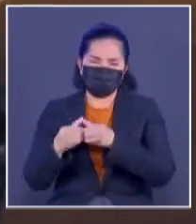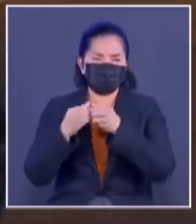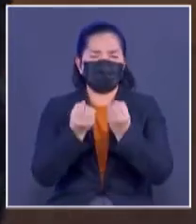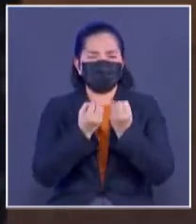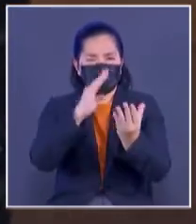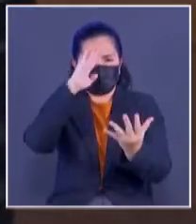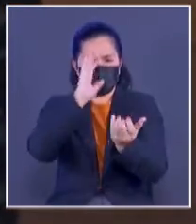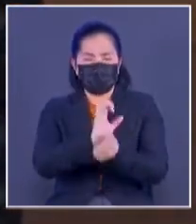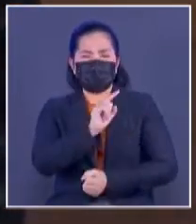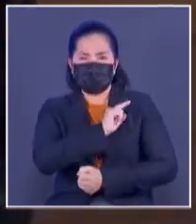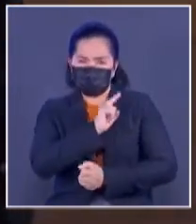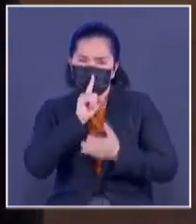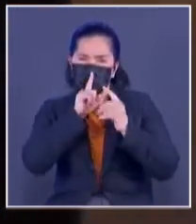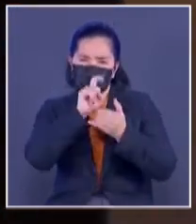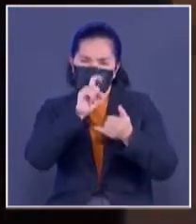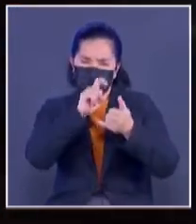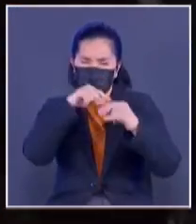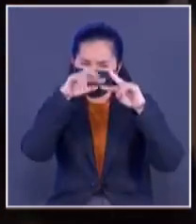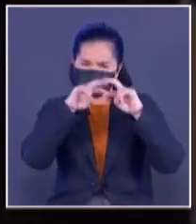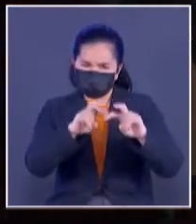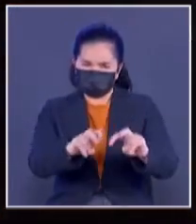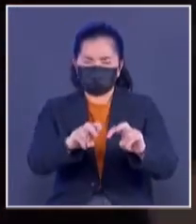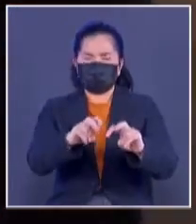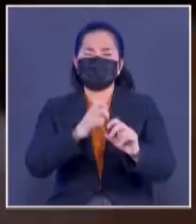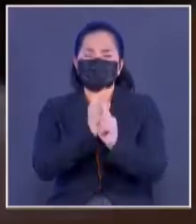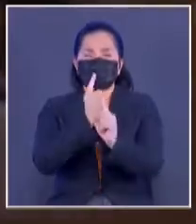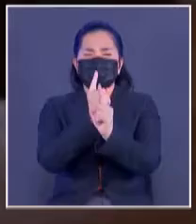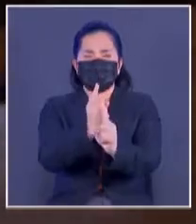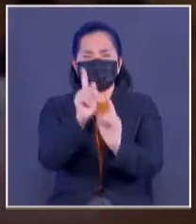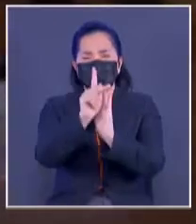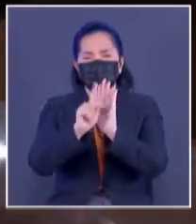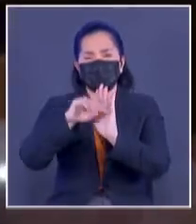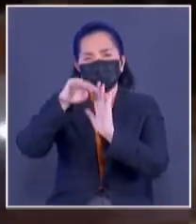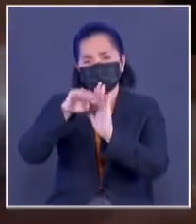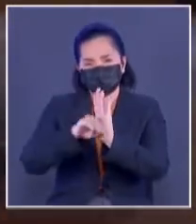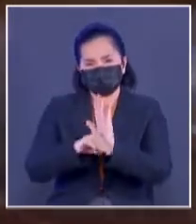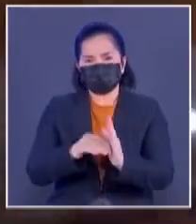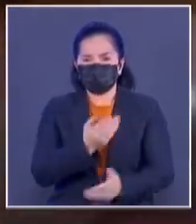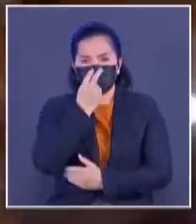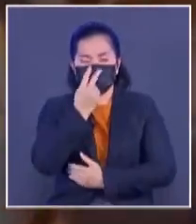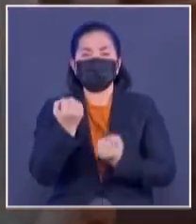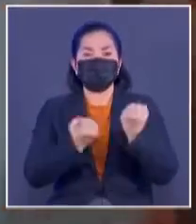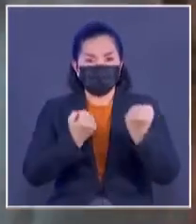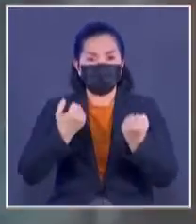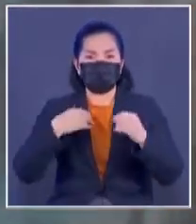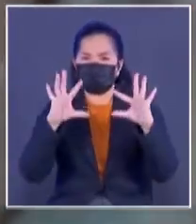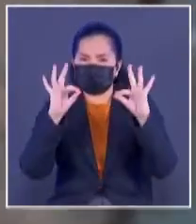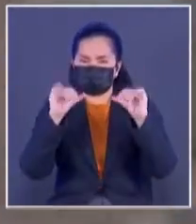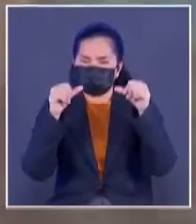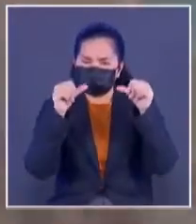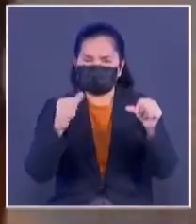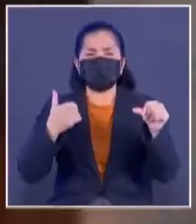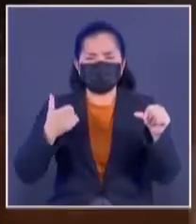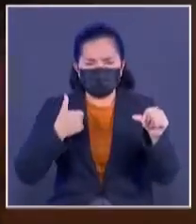แล้วก็ไปสอบสวนอย่างละเอียดแล้วก็จะดำเนินการตามขั้นตอนของกฎหมายต่อไปคุณผู้ชมสังเกตรถสิฮะมีสติ๊กเ